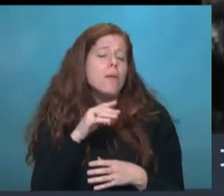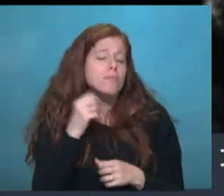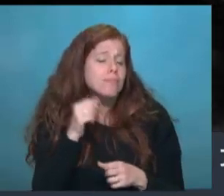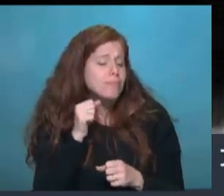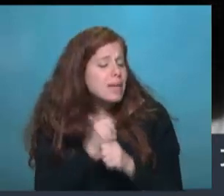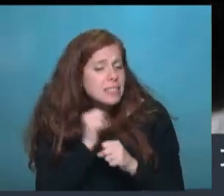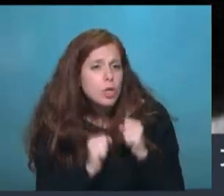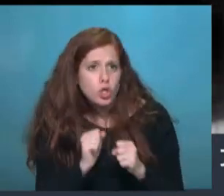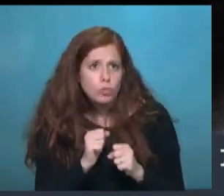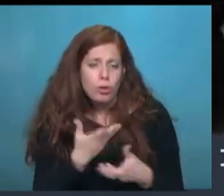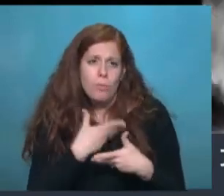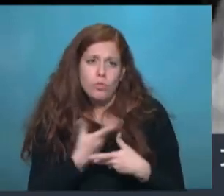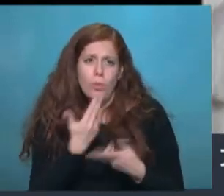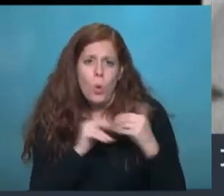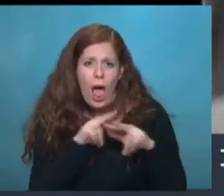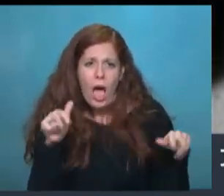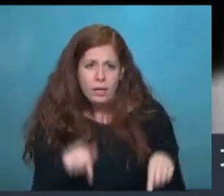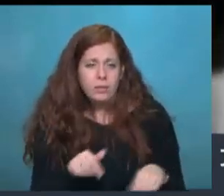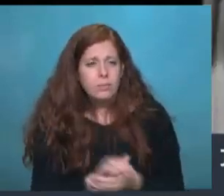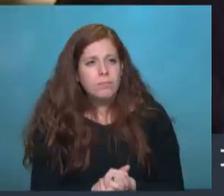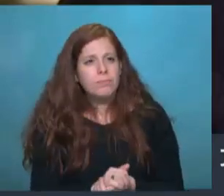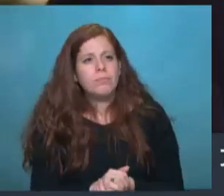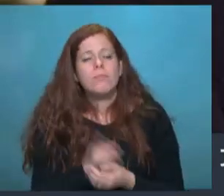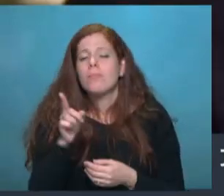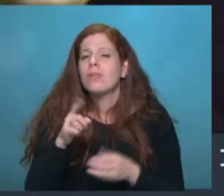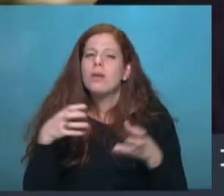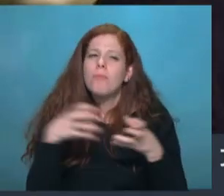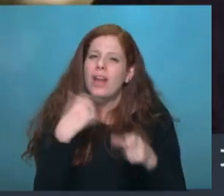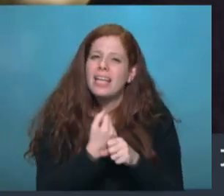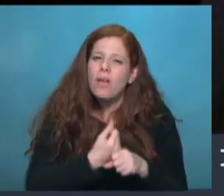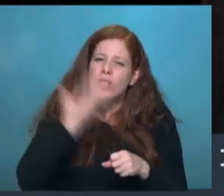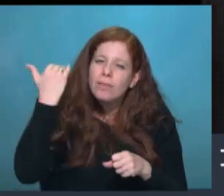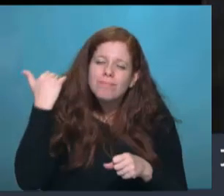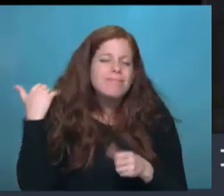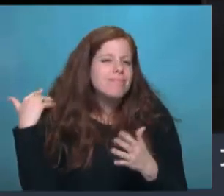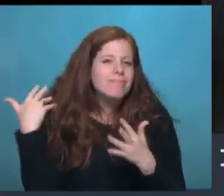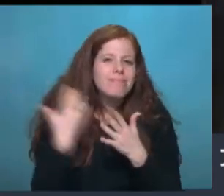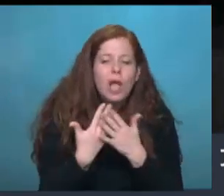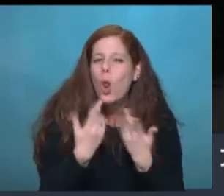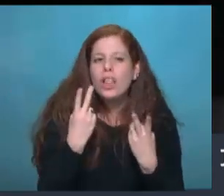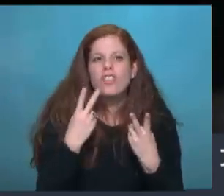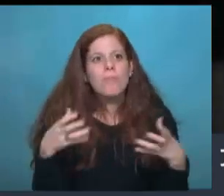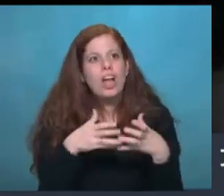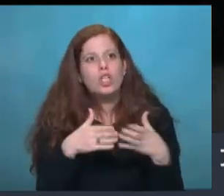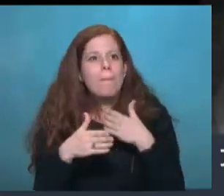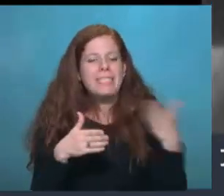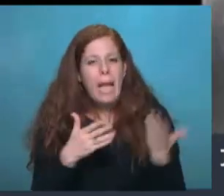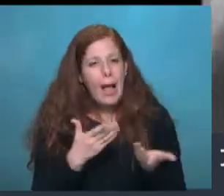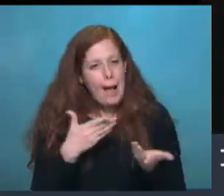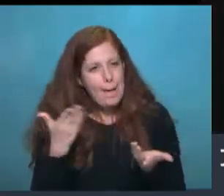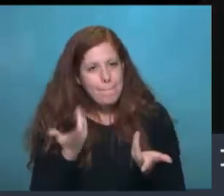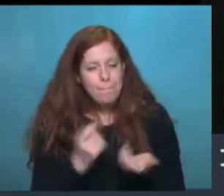העבודה, לאורך ההיסטוריה, לא נחשבת מפלגה שמזרחים הגיעו אליה. מה קרה? שאתה מלכלך אותנו, את